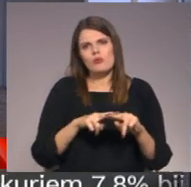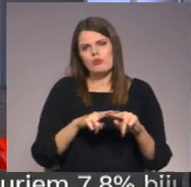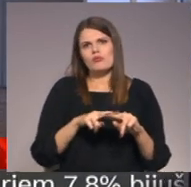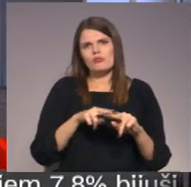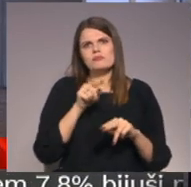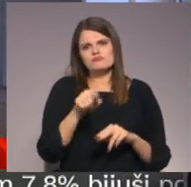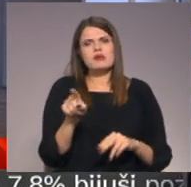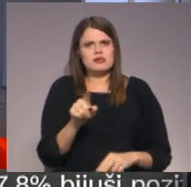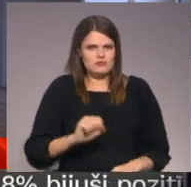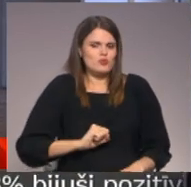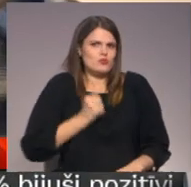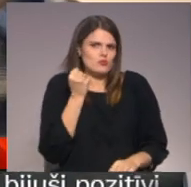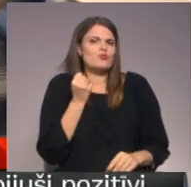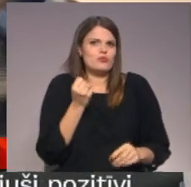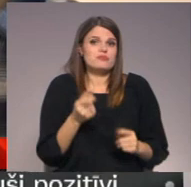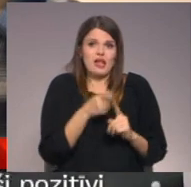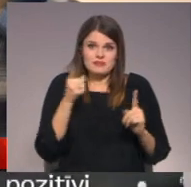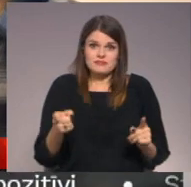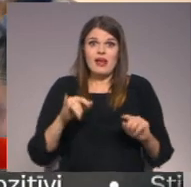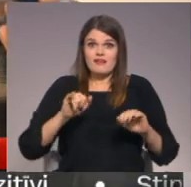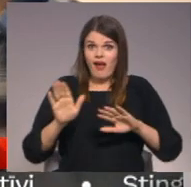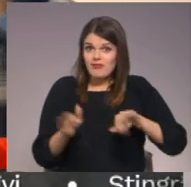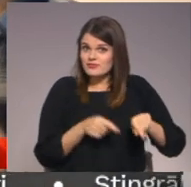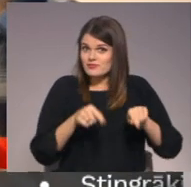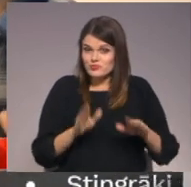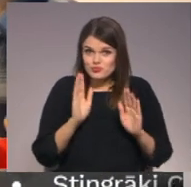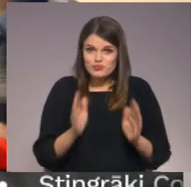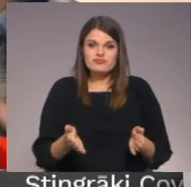šis ir tas grūtākais periods, bet ja mēs tiksim pāri šim,